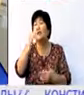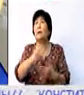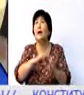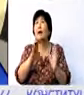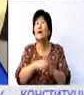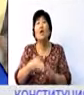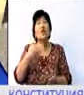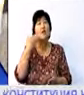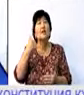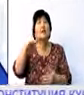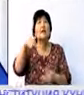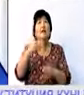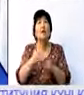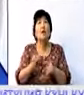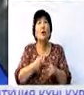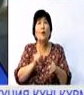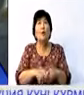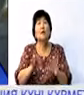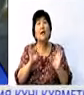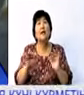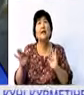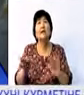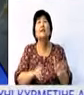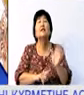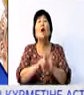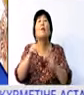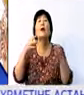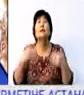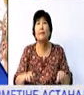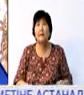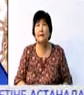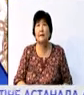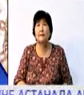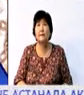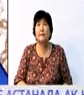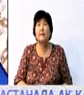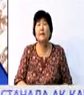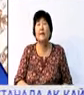аясында жеңілдетілген несие алып, осындай игілікті істі бастап кетті.